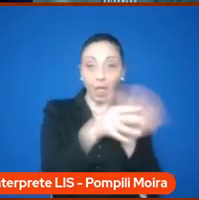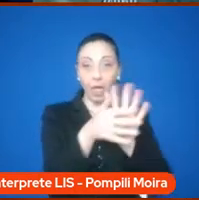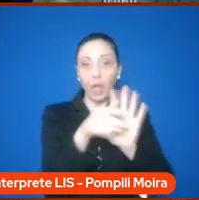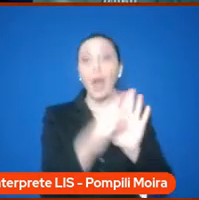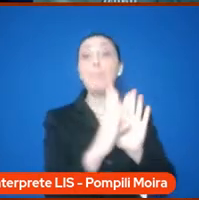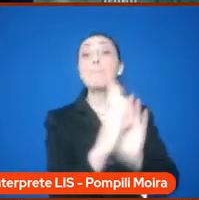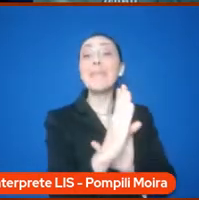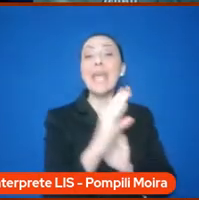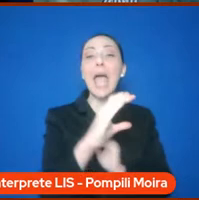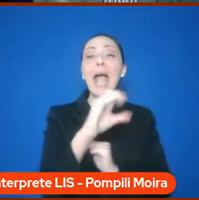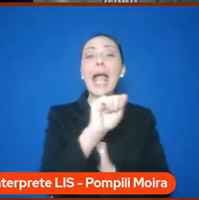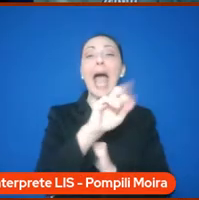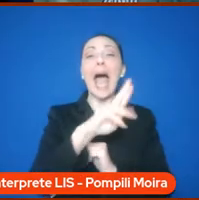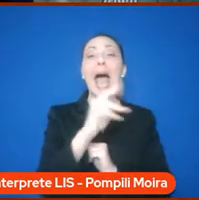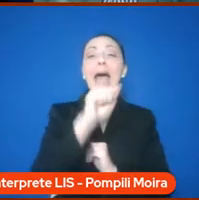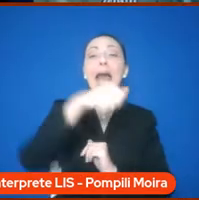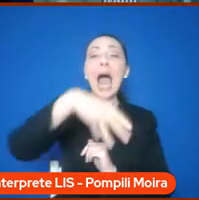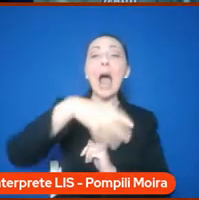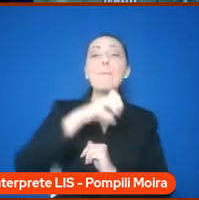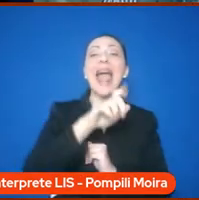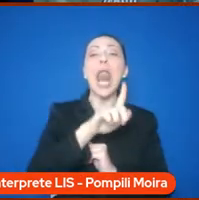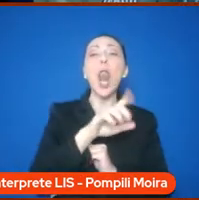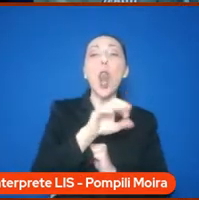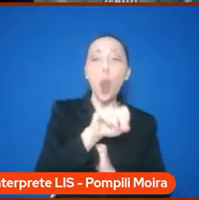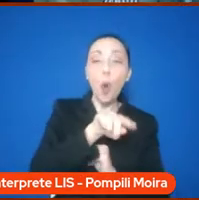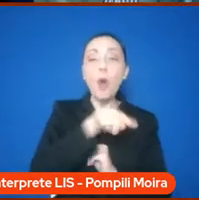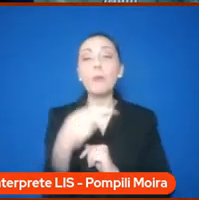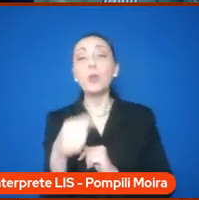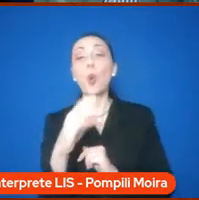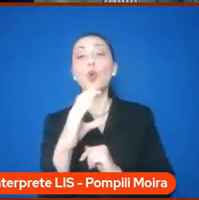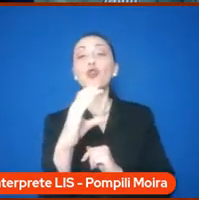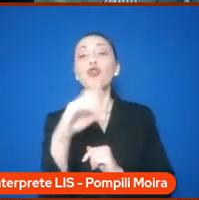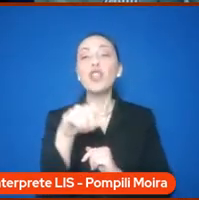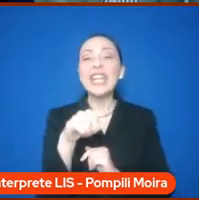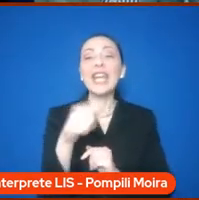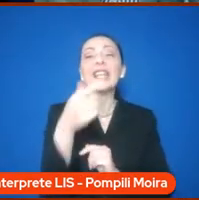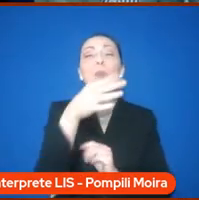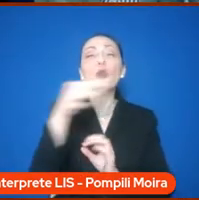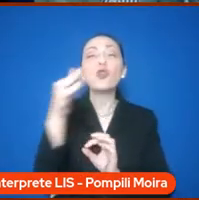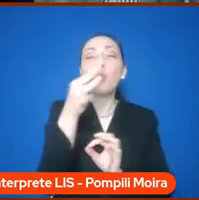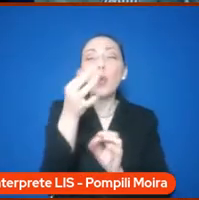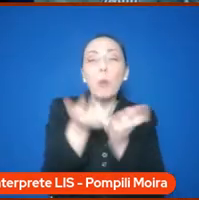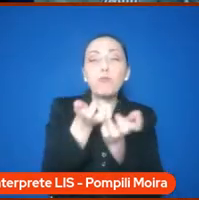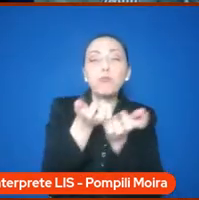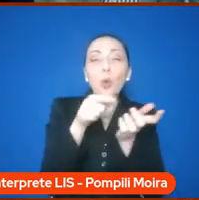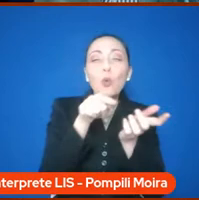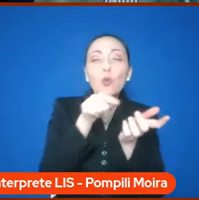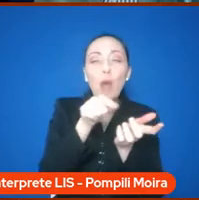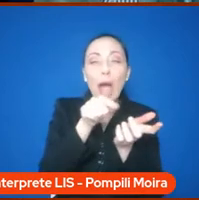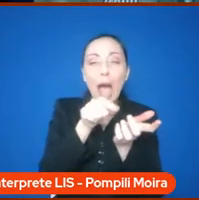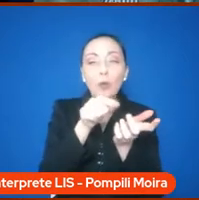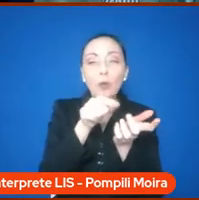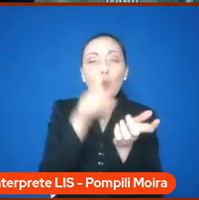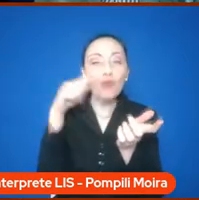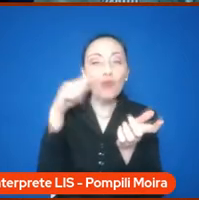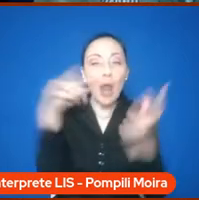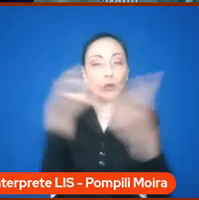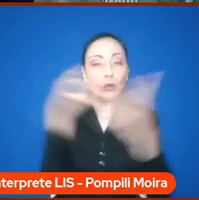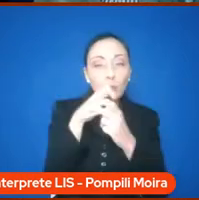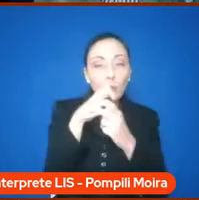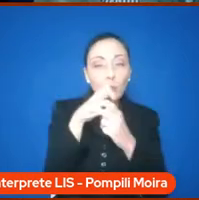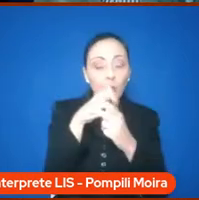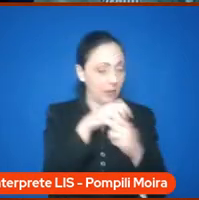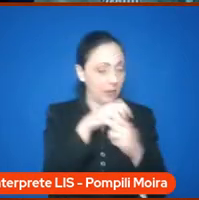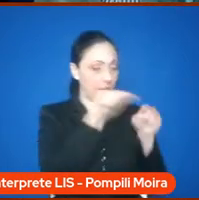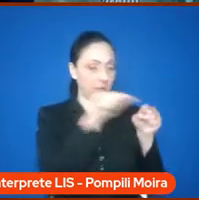il caramello, e in C, quello che non volete, questo rapporto ha un nome preciso. Si può